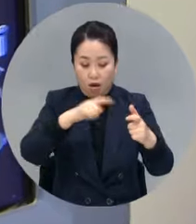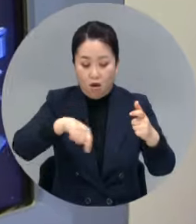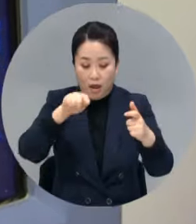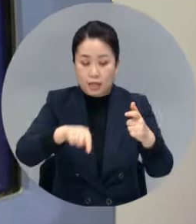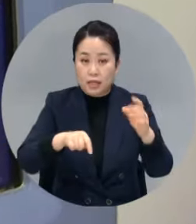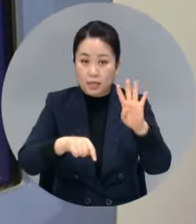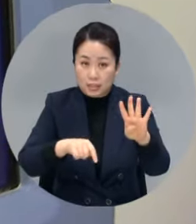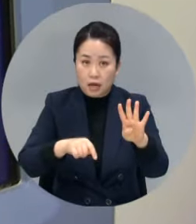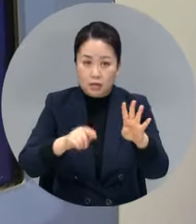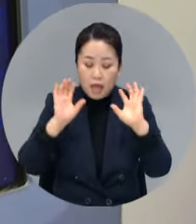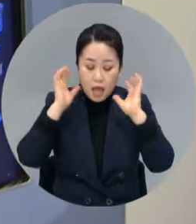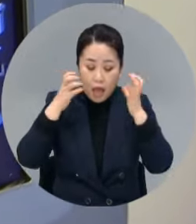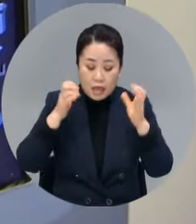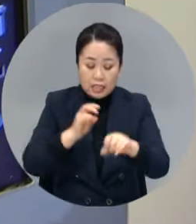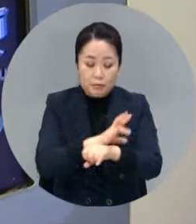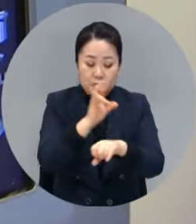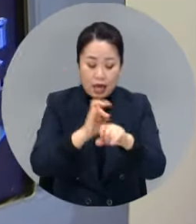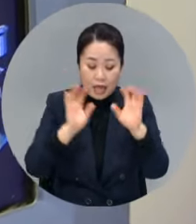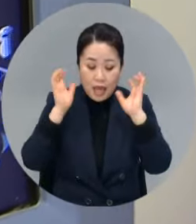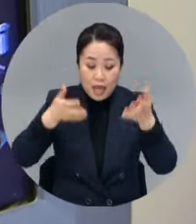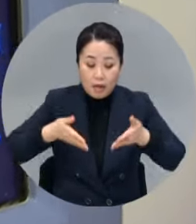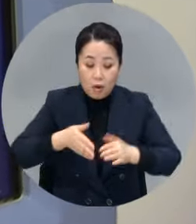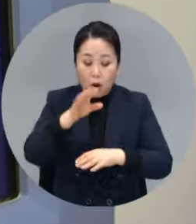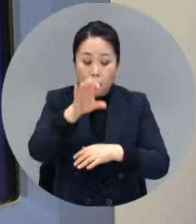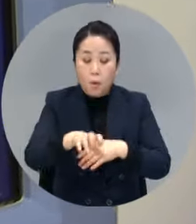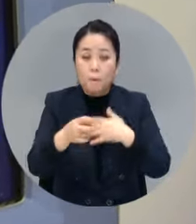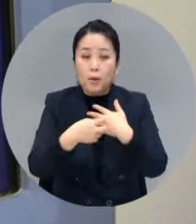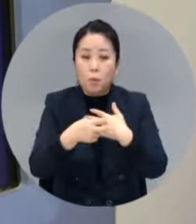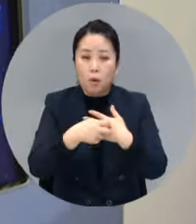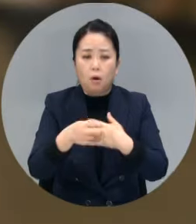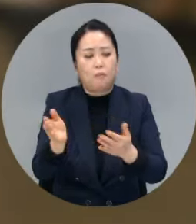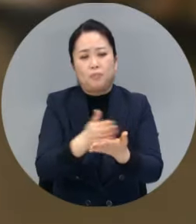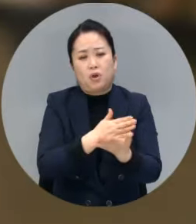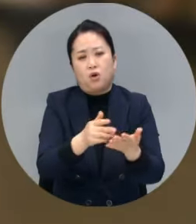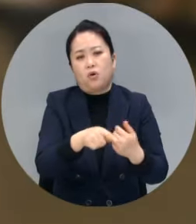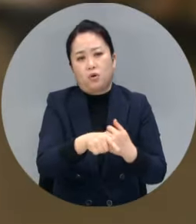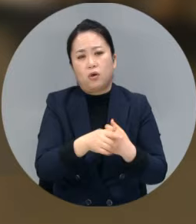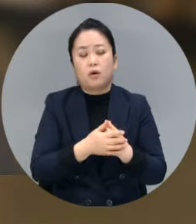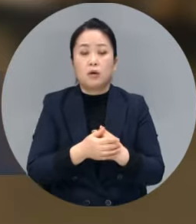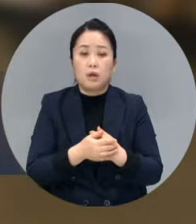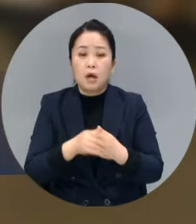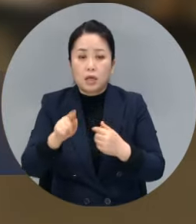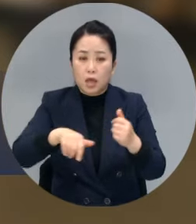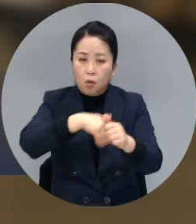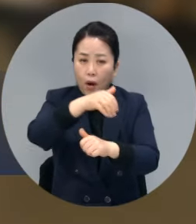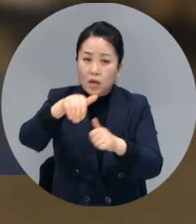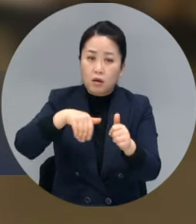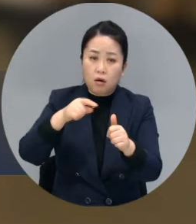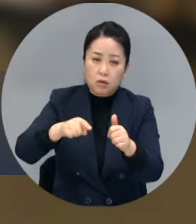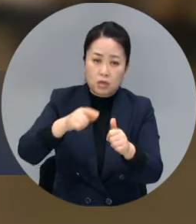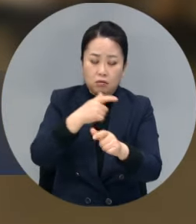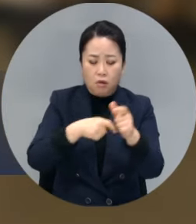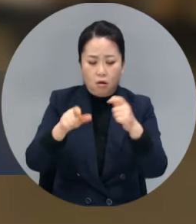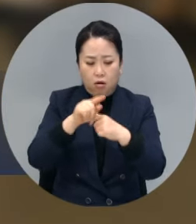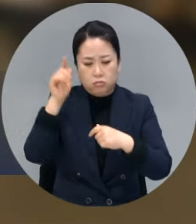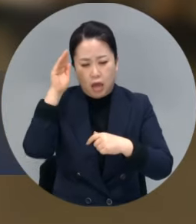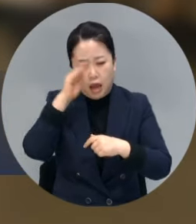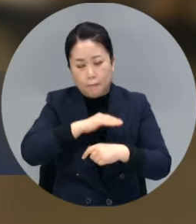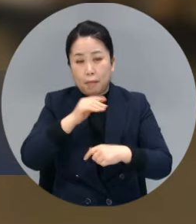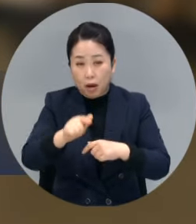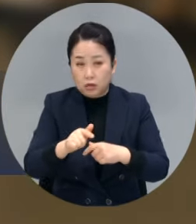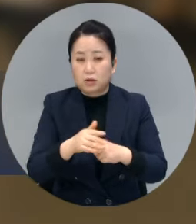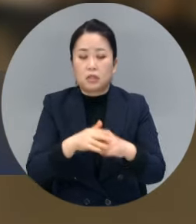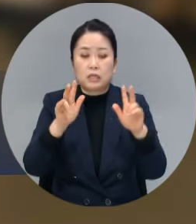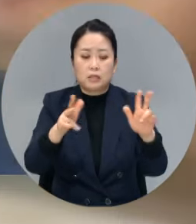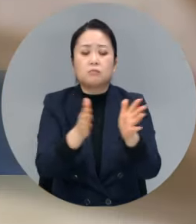등 지역 간 분만시설 격차도 벌어지고 있습니다. 분만 환경이 점점 안 좋아지는 것이 지금은 시작이고 이미 몇